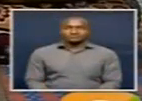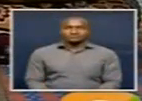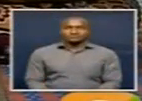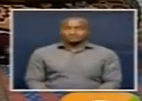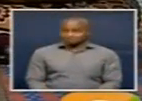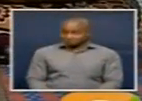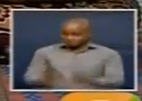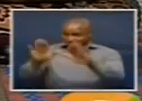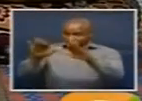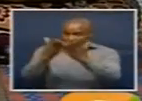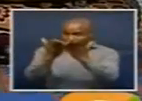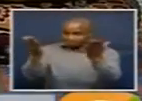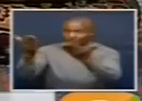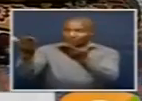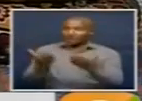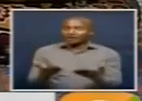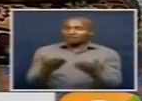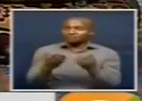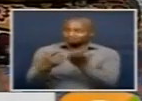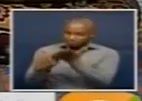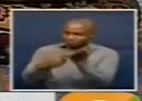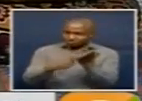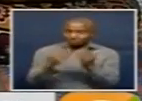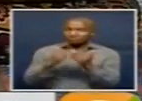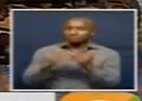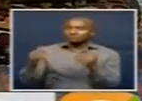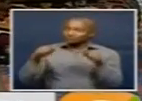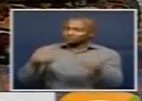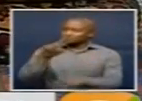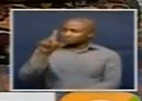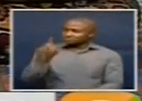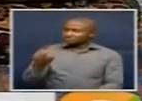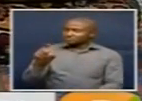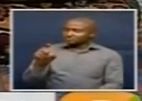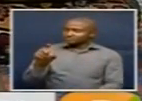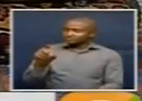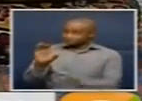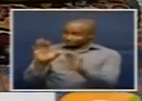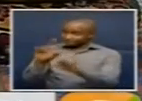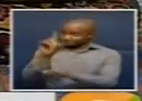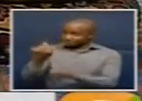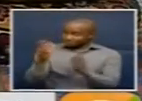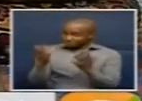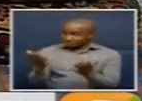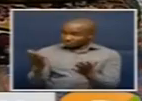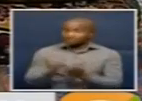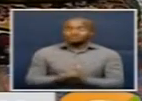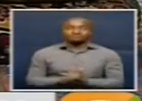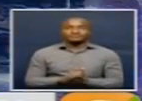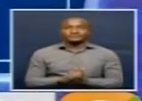Jambo mtazamaji tena, karibu tuendelee na mdahalo wetu. Yule leo tulikuwa tunauliza swali, na swali letu lilikuwa linasema hivi.